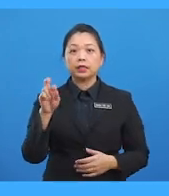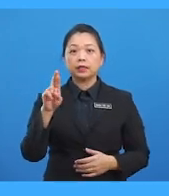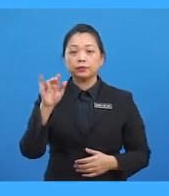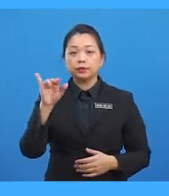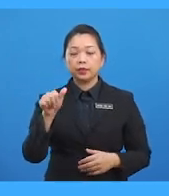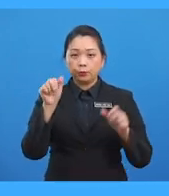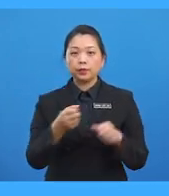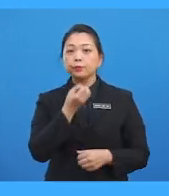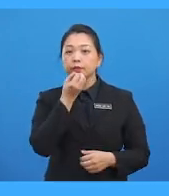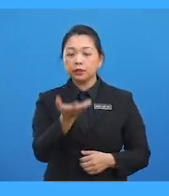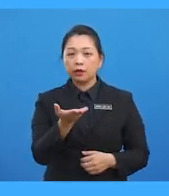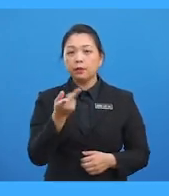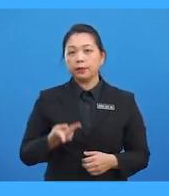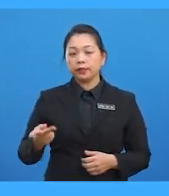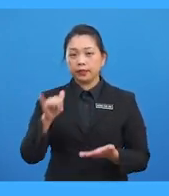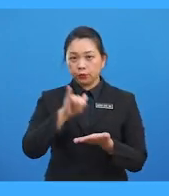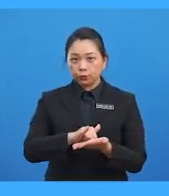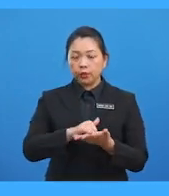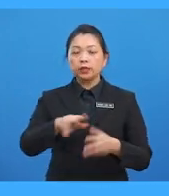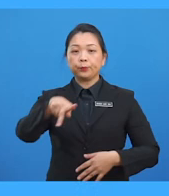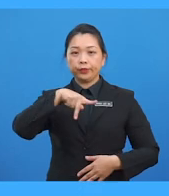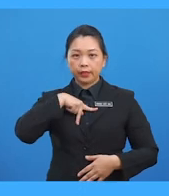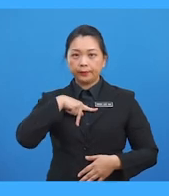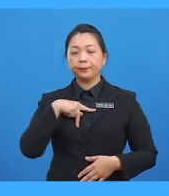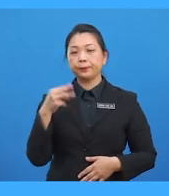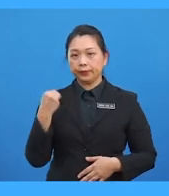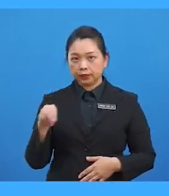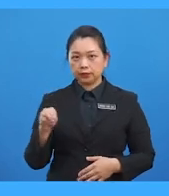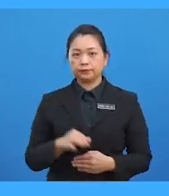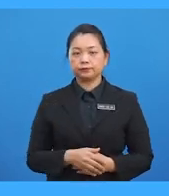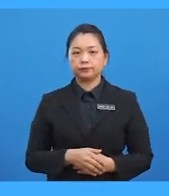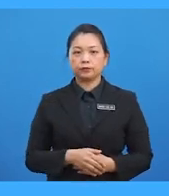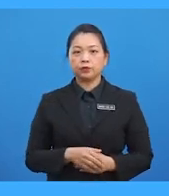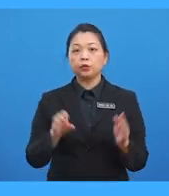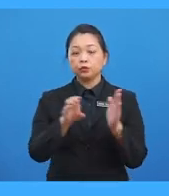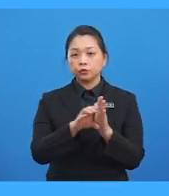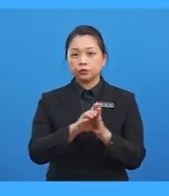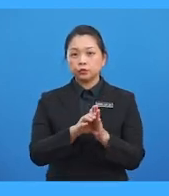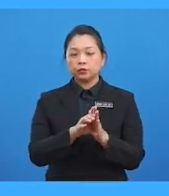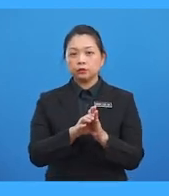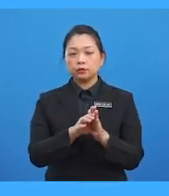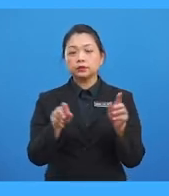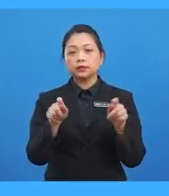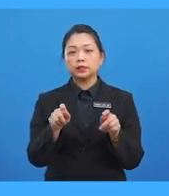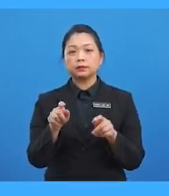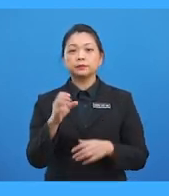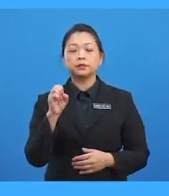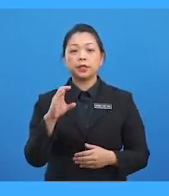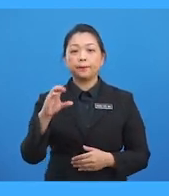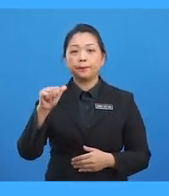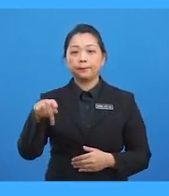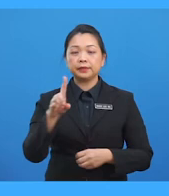bahawa produk tersebut ialah kepunyaan mereka, terutamanya bagi cap dagangan dan petunjuk